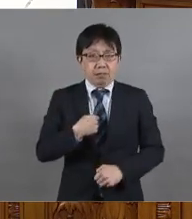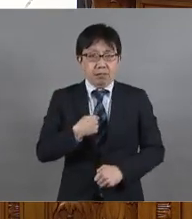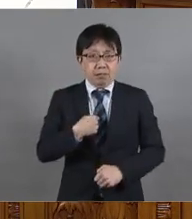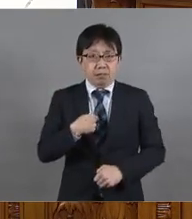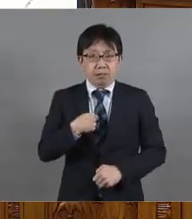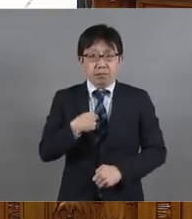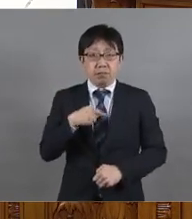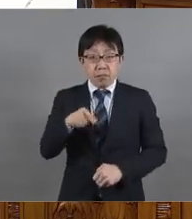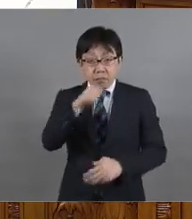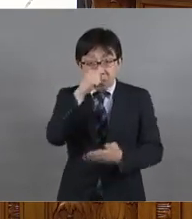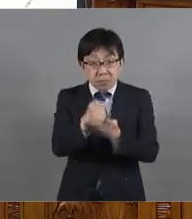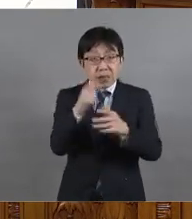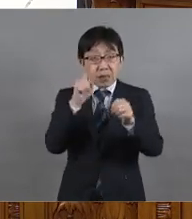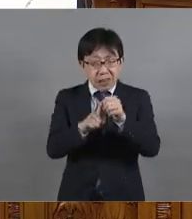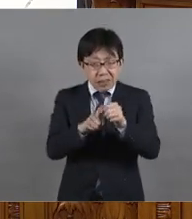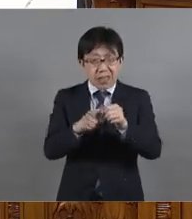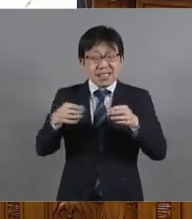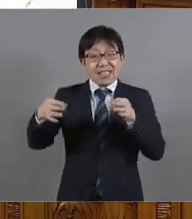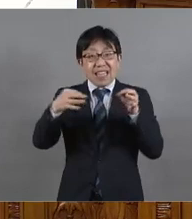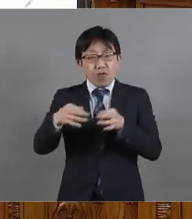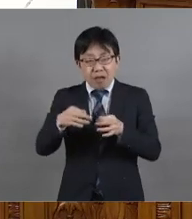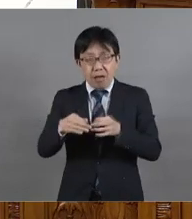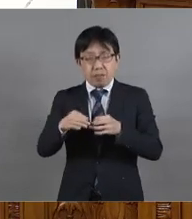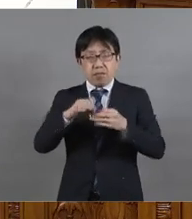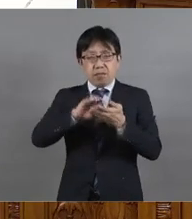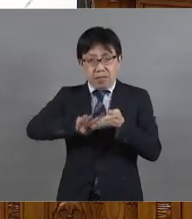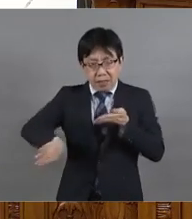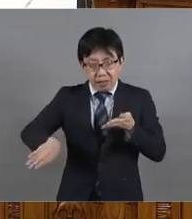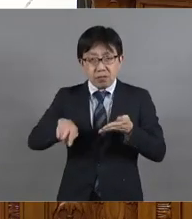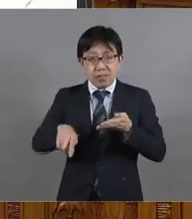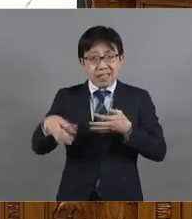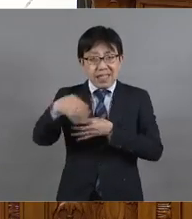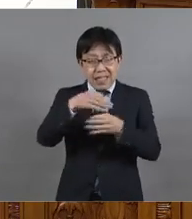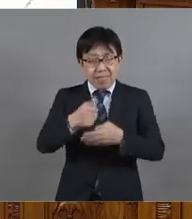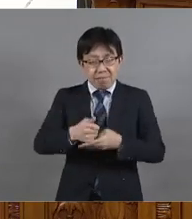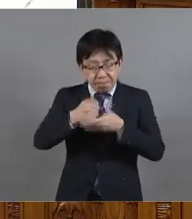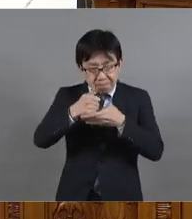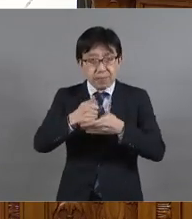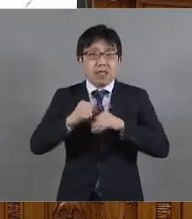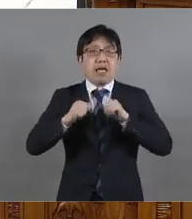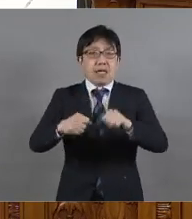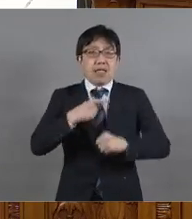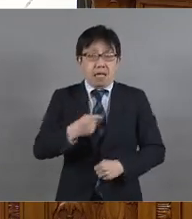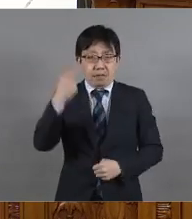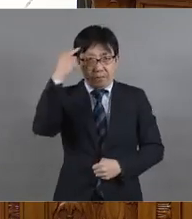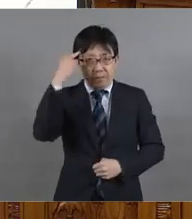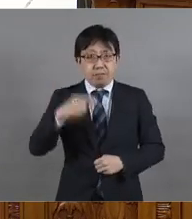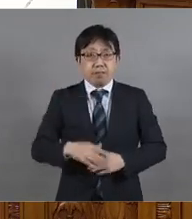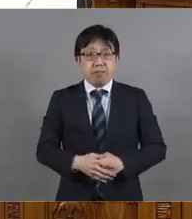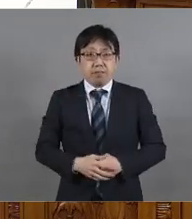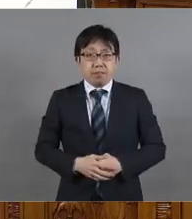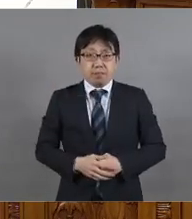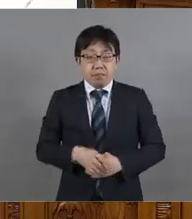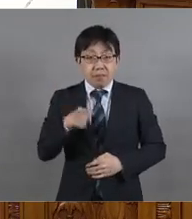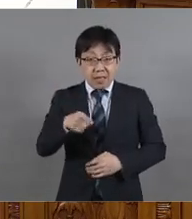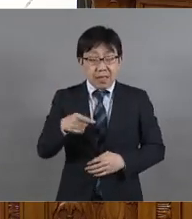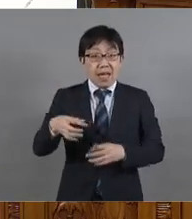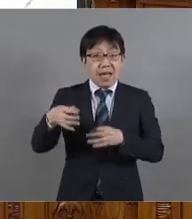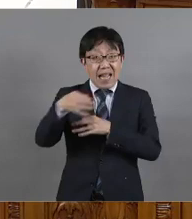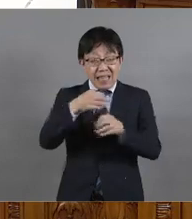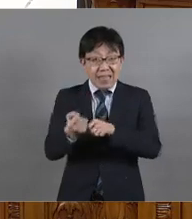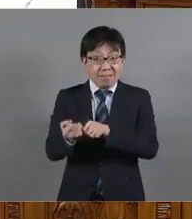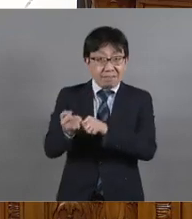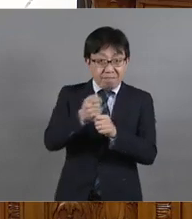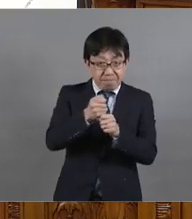実現に向けてデフレ脱却経済再生に全力で取り組んでまいりますまた経済再生なくして